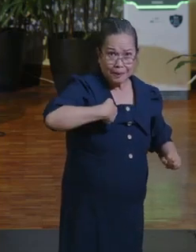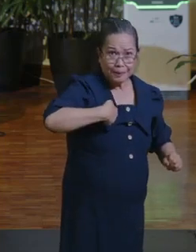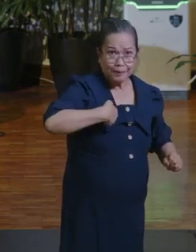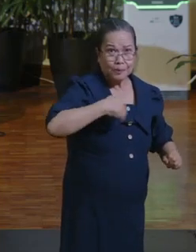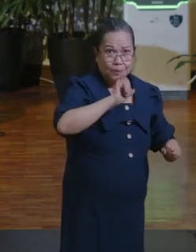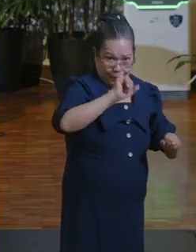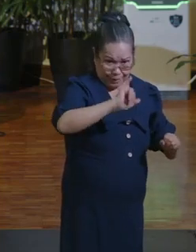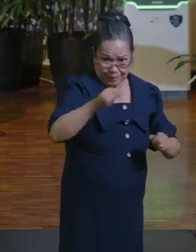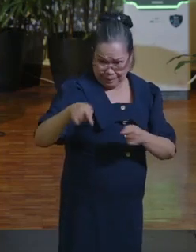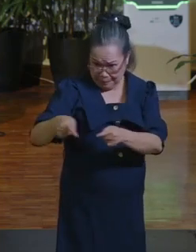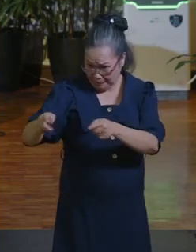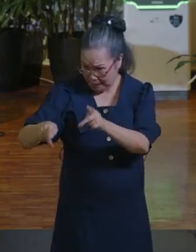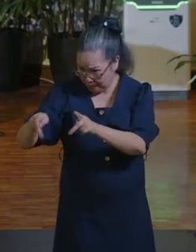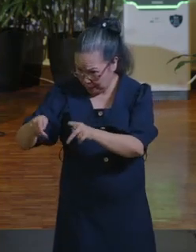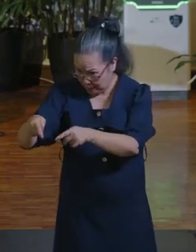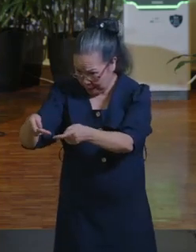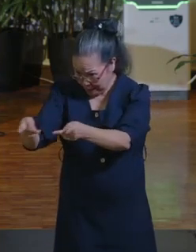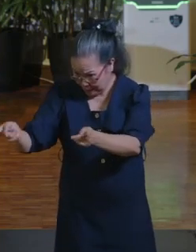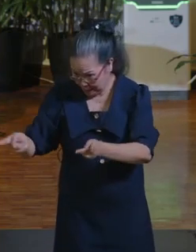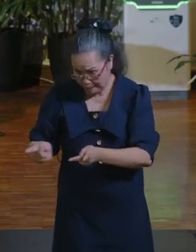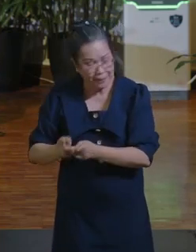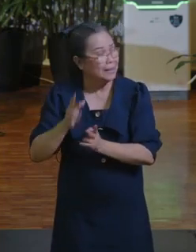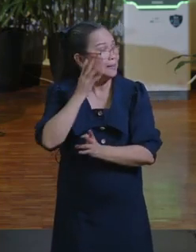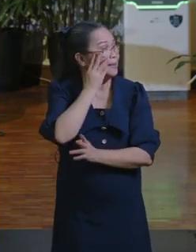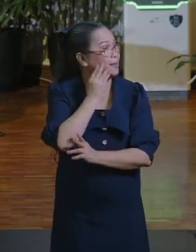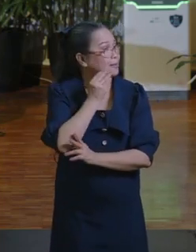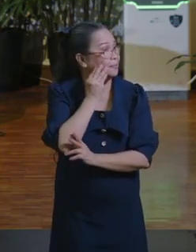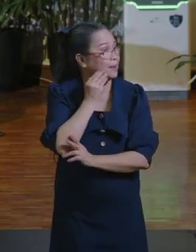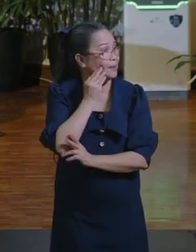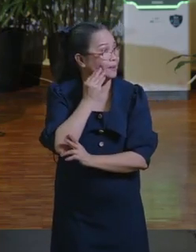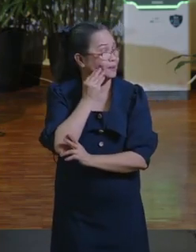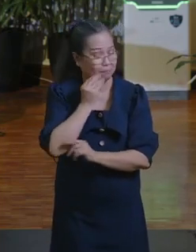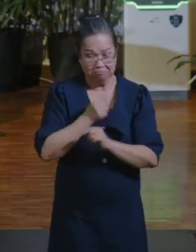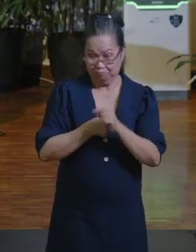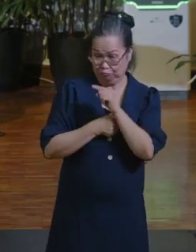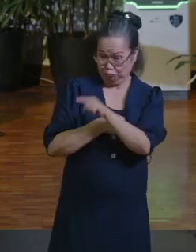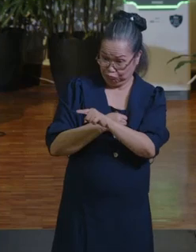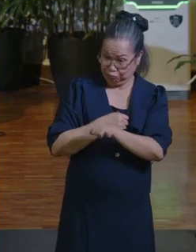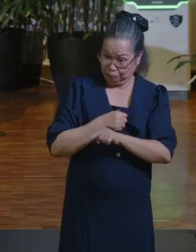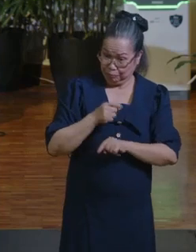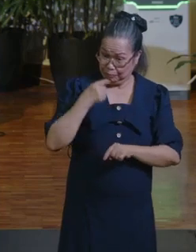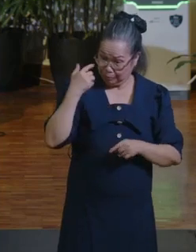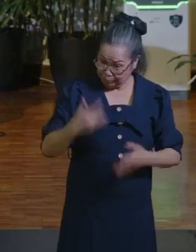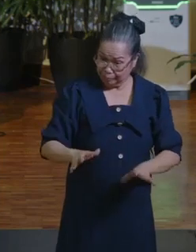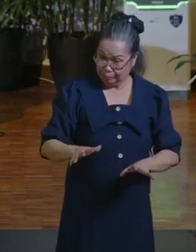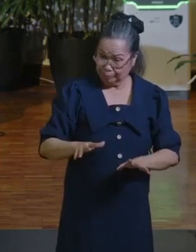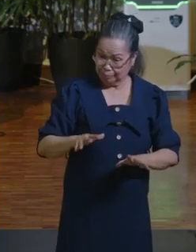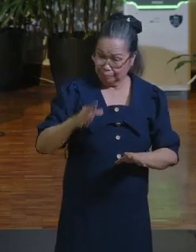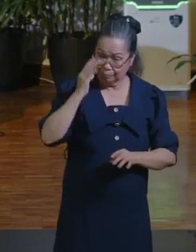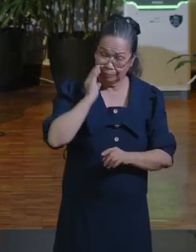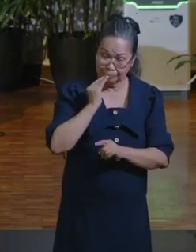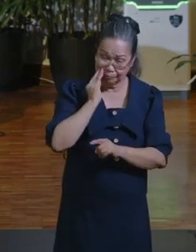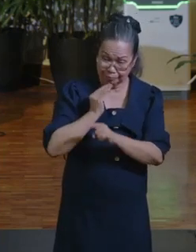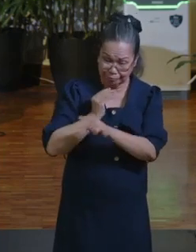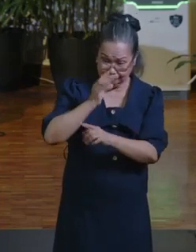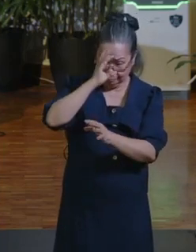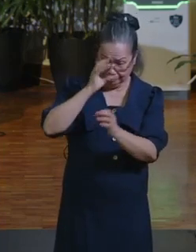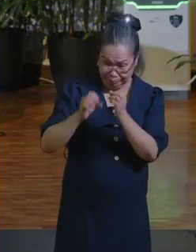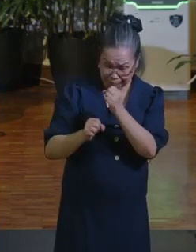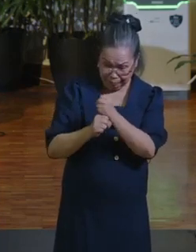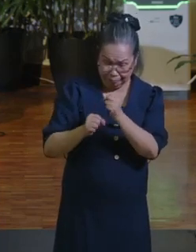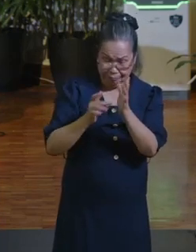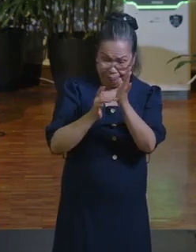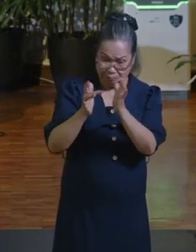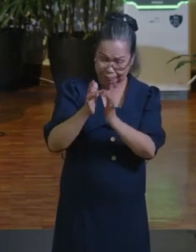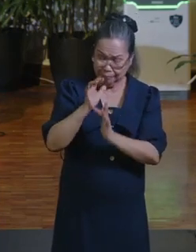mga taga-Galatians. Sinabi niya sa kanila, hindi ba naranasan ninyo ang pagkakaroon ng pananampalataya kay Jesus